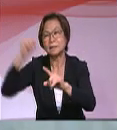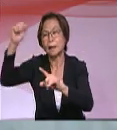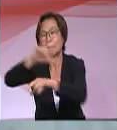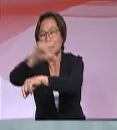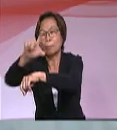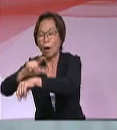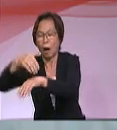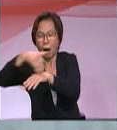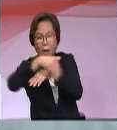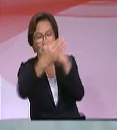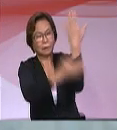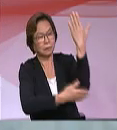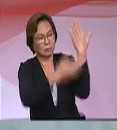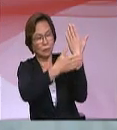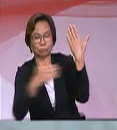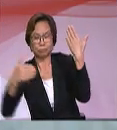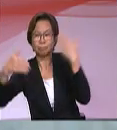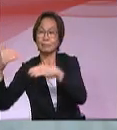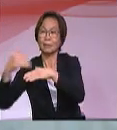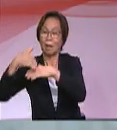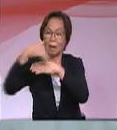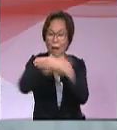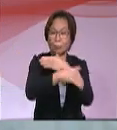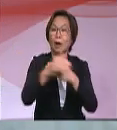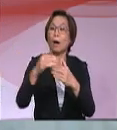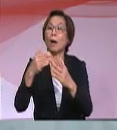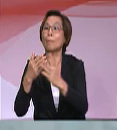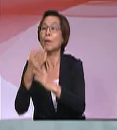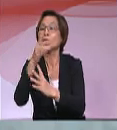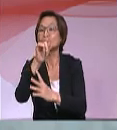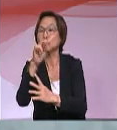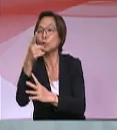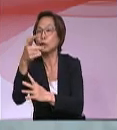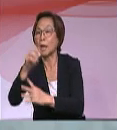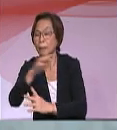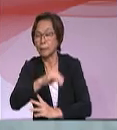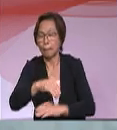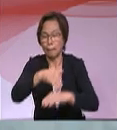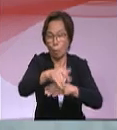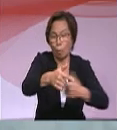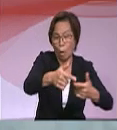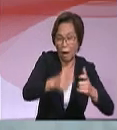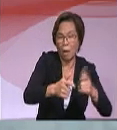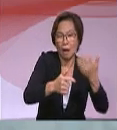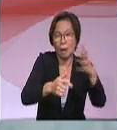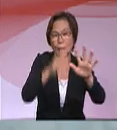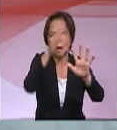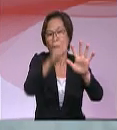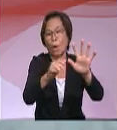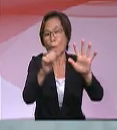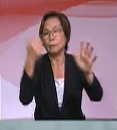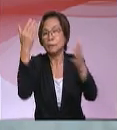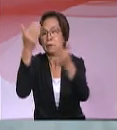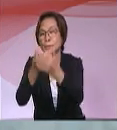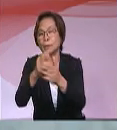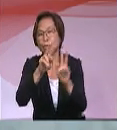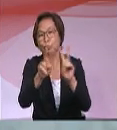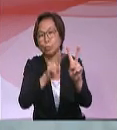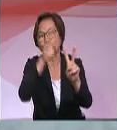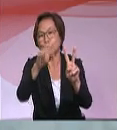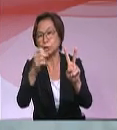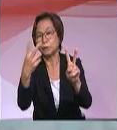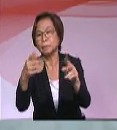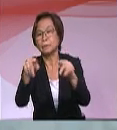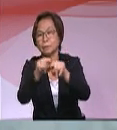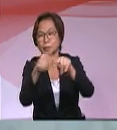Labuan yang dihantar ke Semenanjung melalui TUDM dan pos laju dari 15 Oktober sehingga 22 Disember adalah